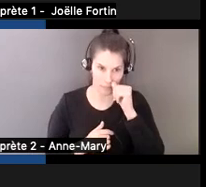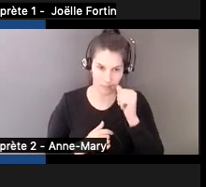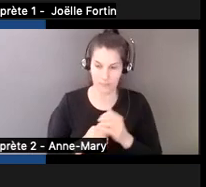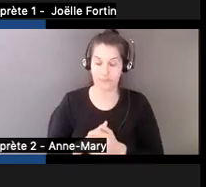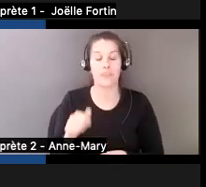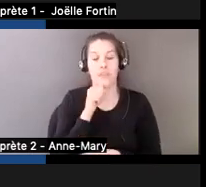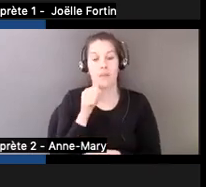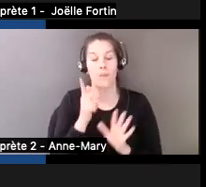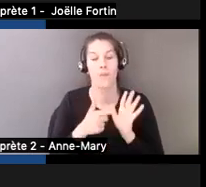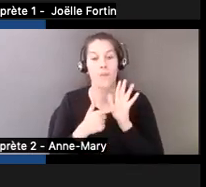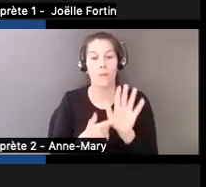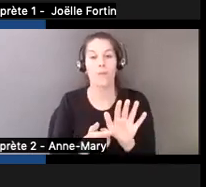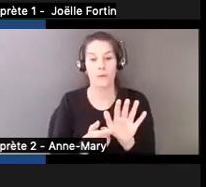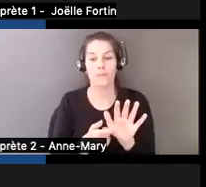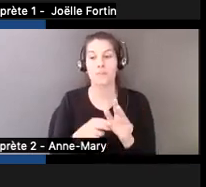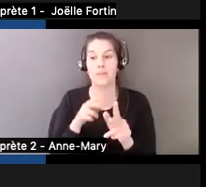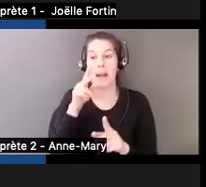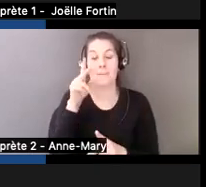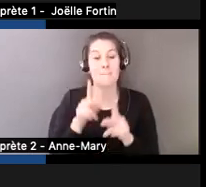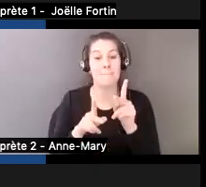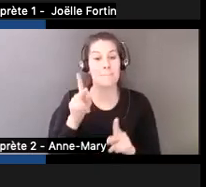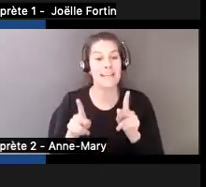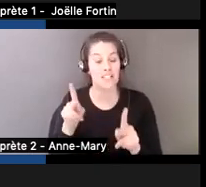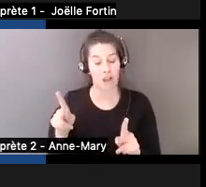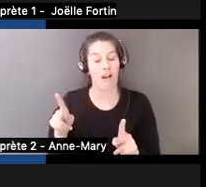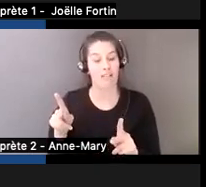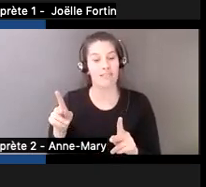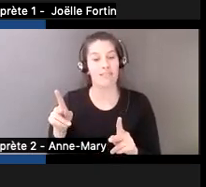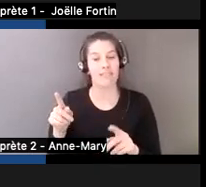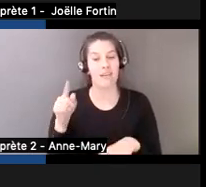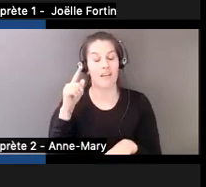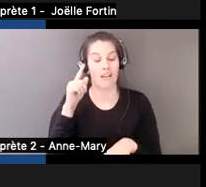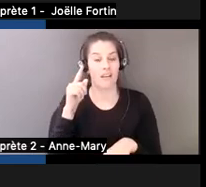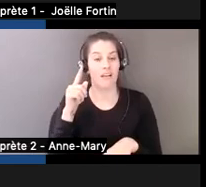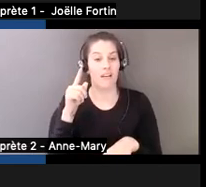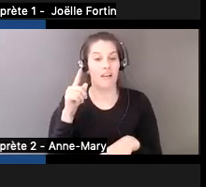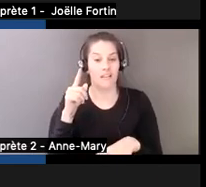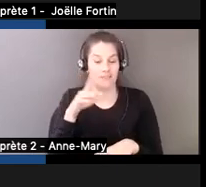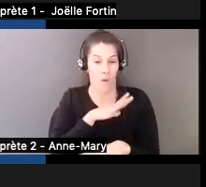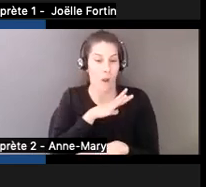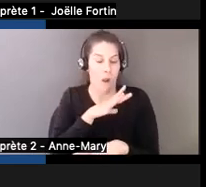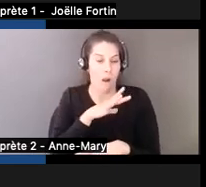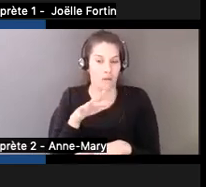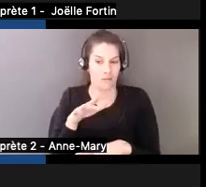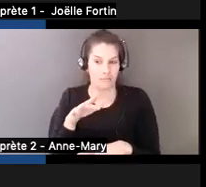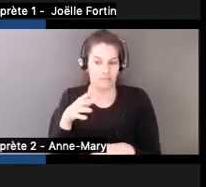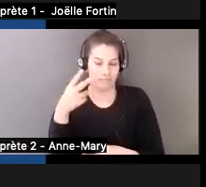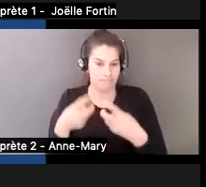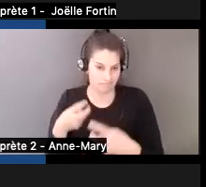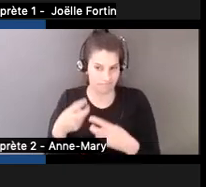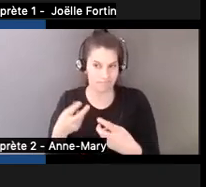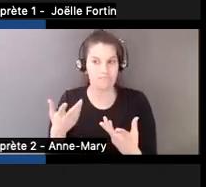Tantôt, je vais vous présenter une personne atteinte, mais là, je donne encore, comme je dis, des grandes lignes. Un des grands problèmes, ce sont les